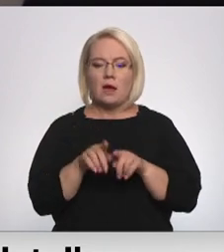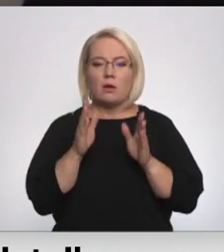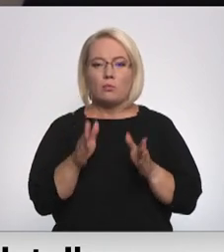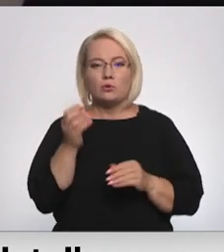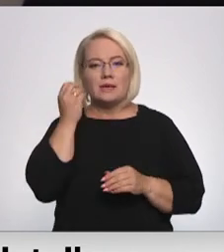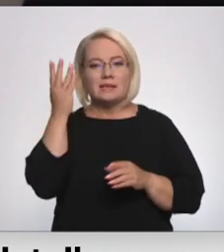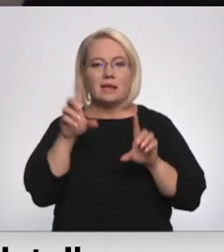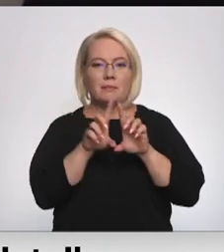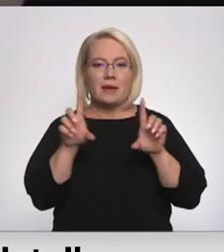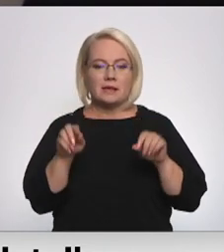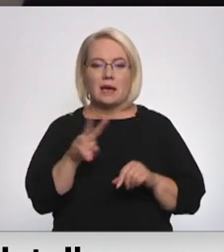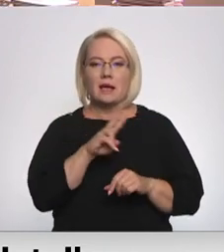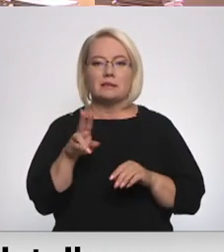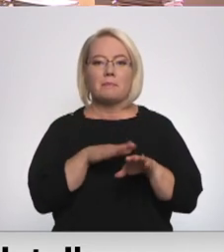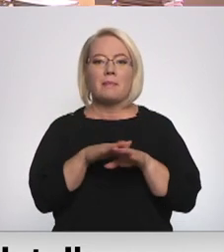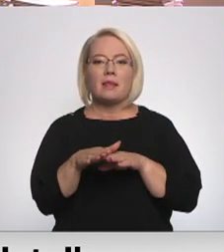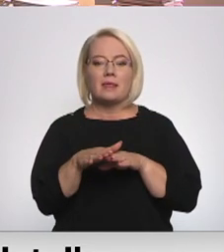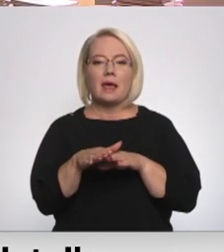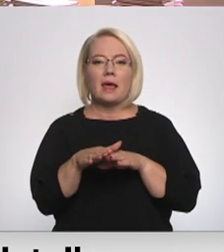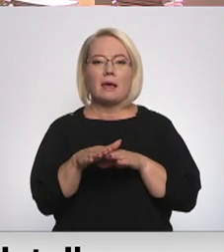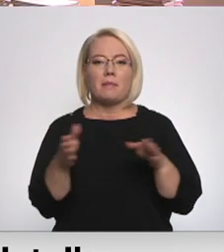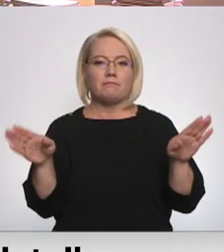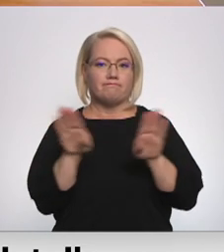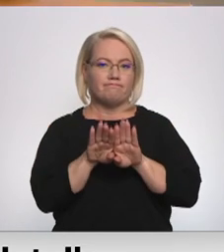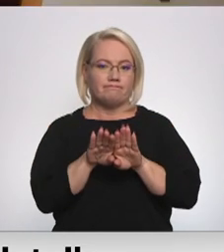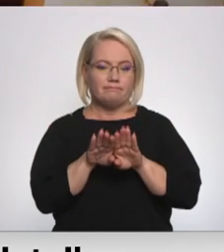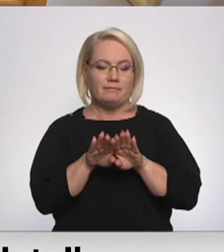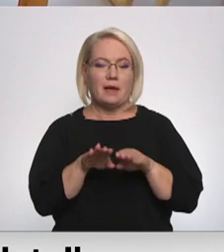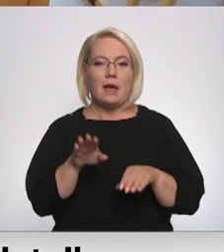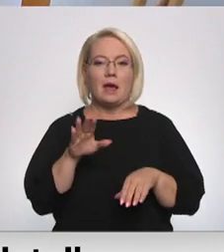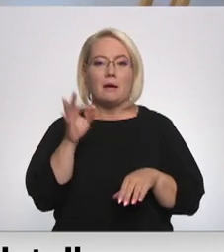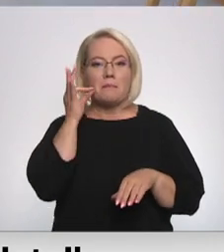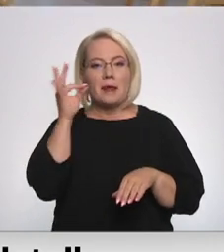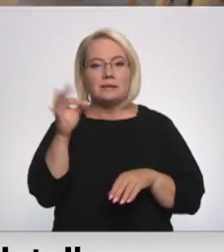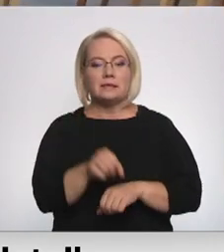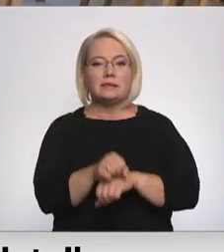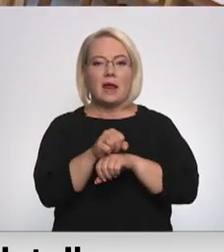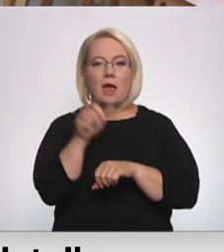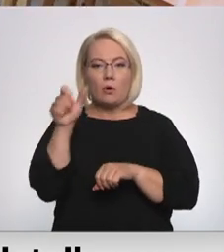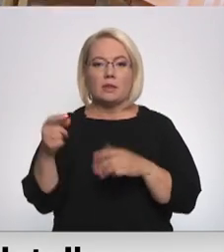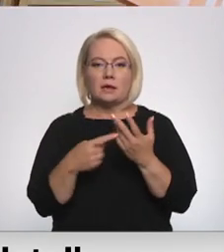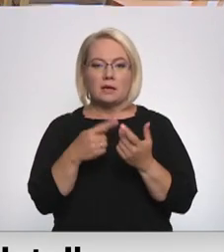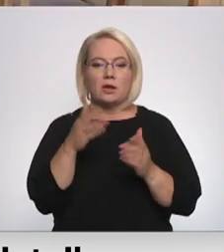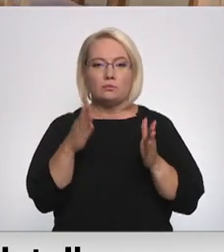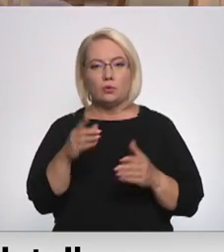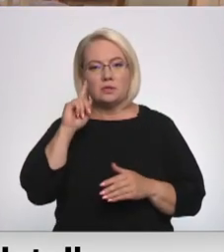izglītības iestādes, kas būs pilnībā cietus streika laiku. Precīzi streikotājs skaits būs zināms